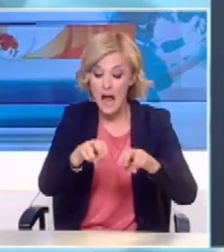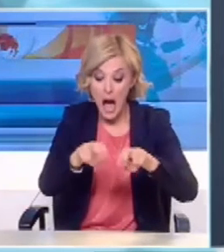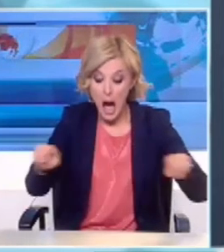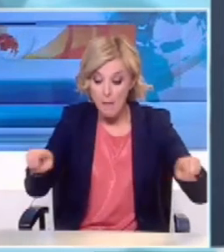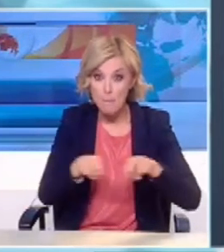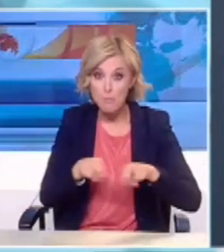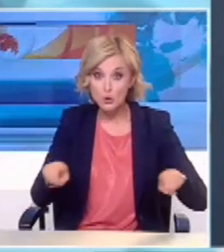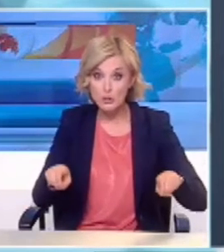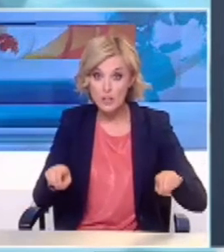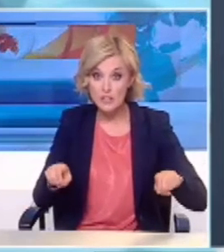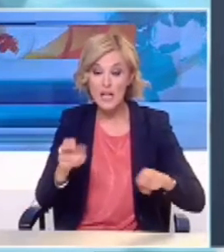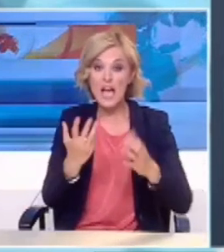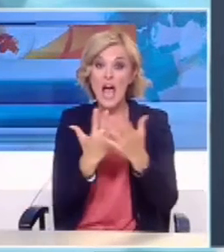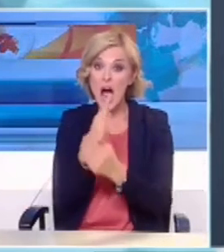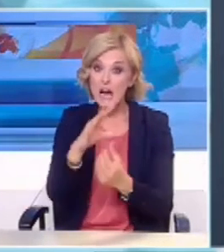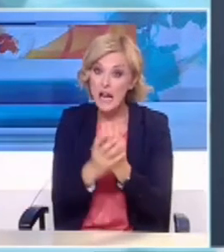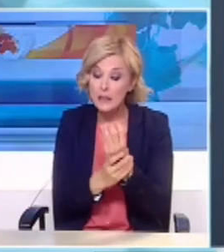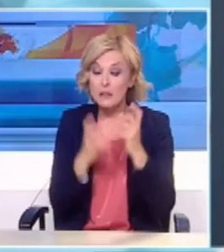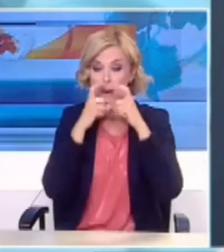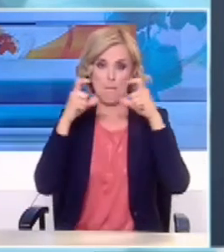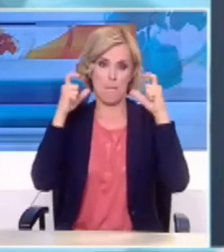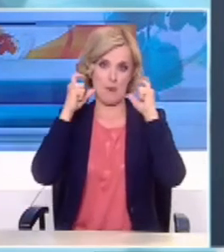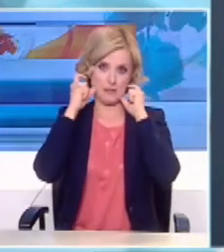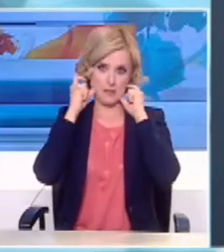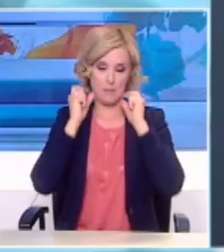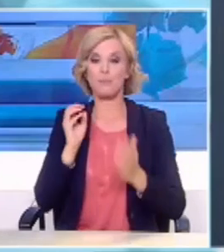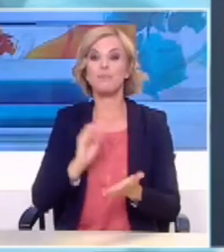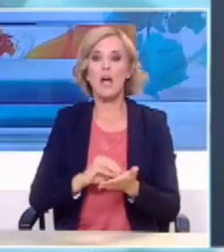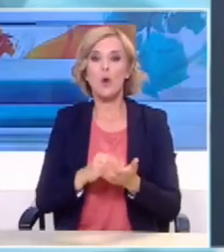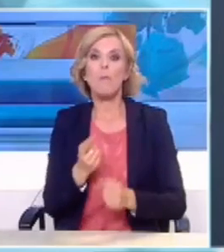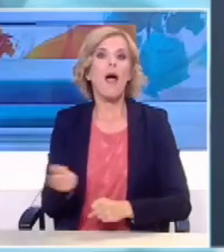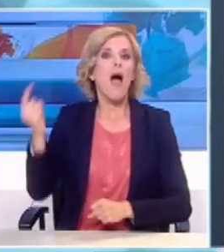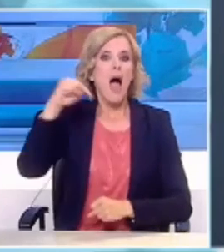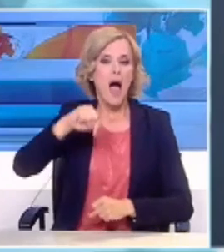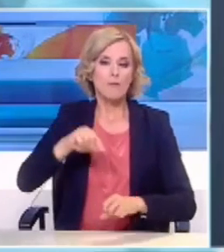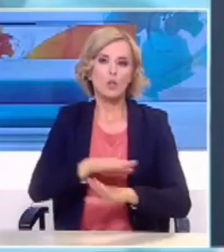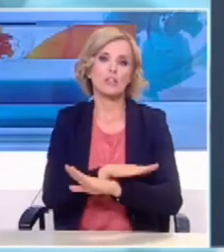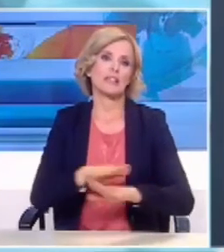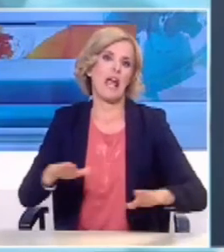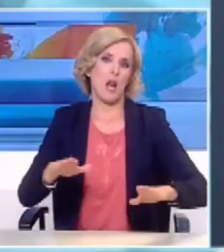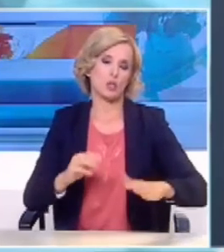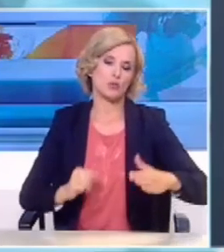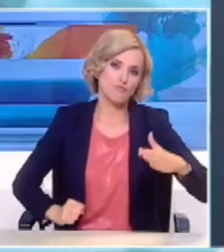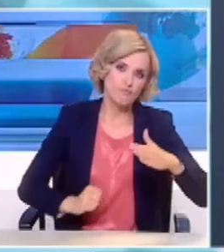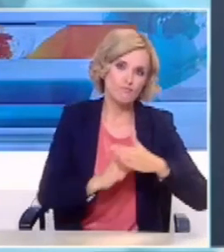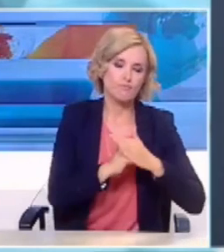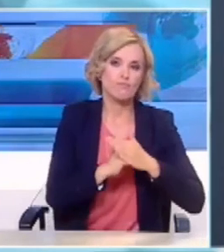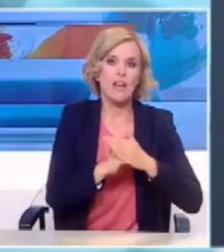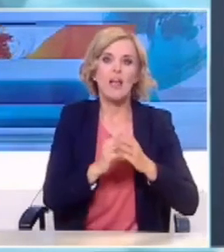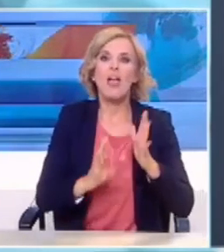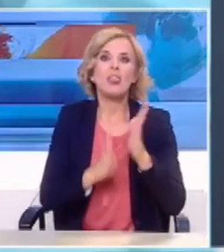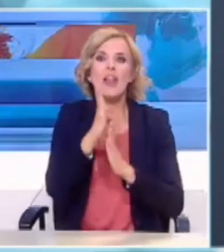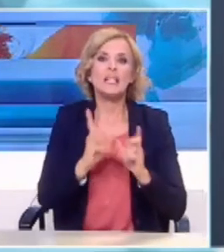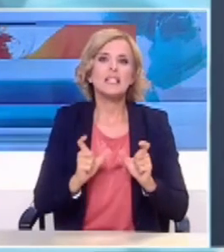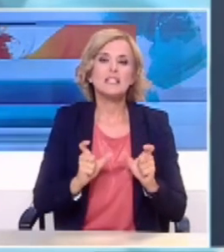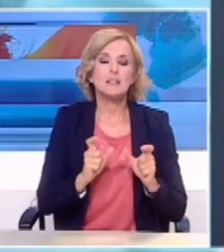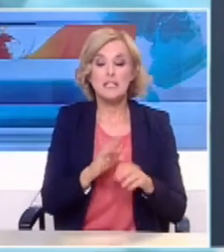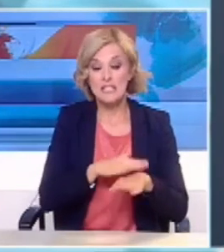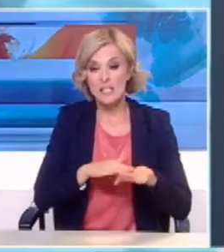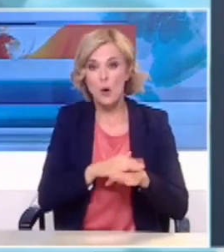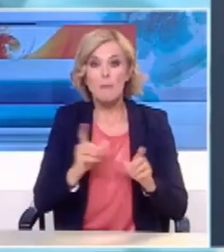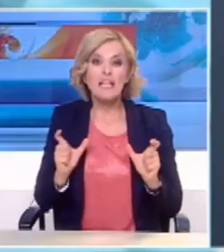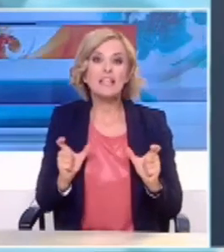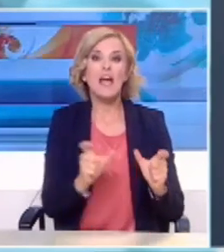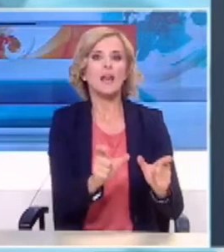τους. Θα ήθελα επίσης να σας ενημερώσω ότι αύριο ολοκληρώνεται η καραντίνα της Δημοτικής Ενότητας Μεσοποταμίας. Αντιμέτωποι με μια